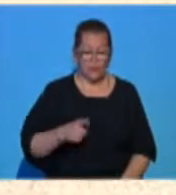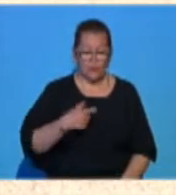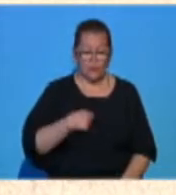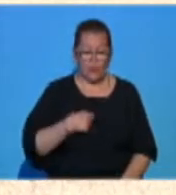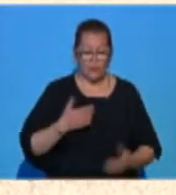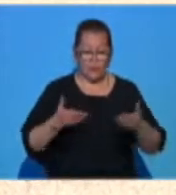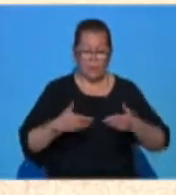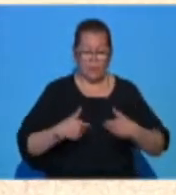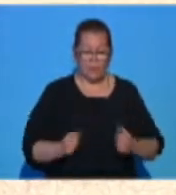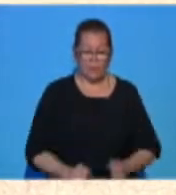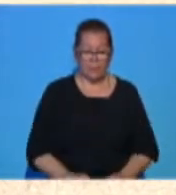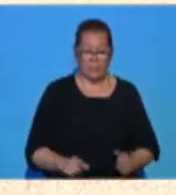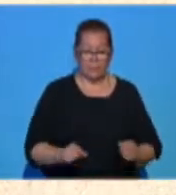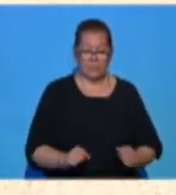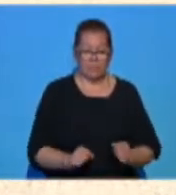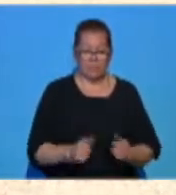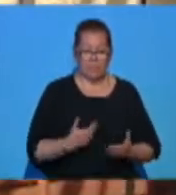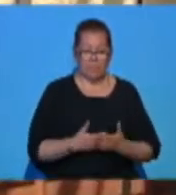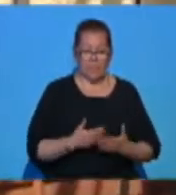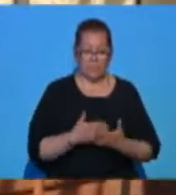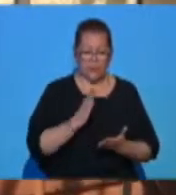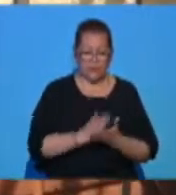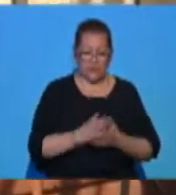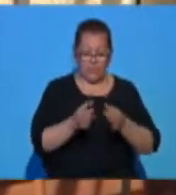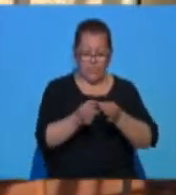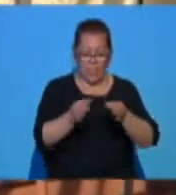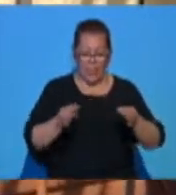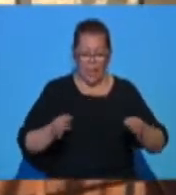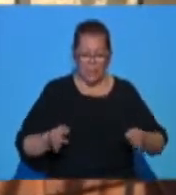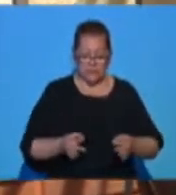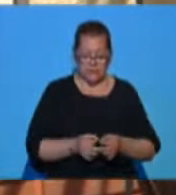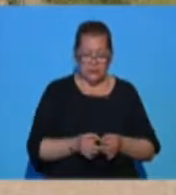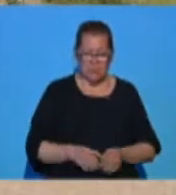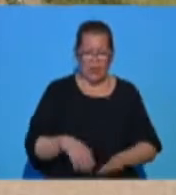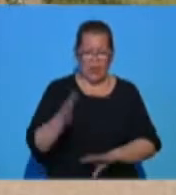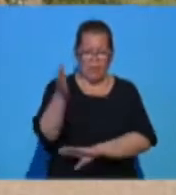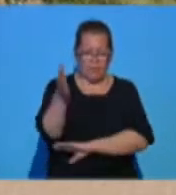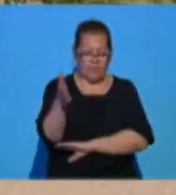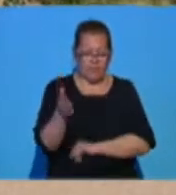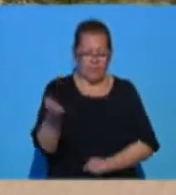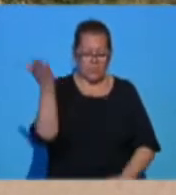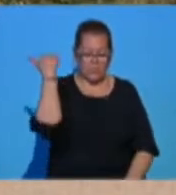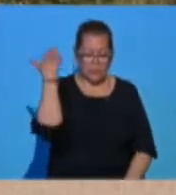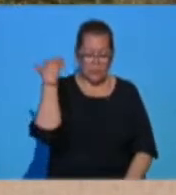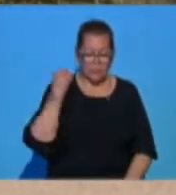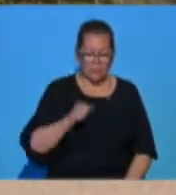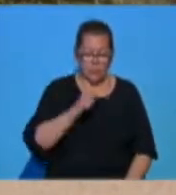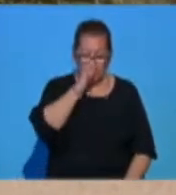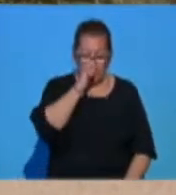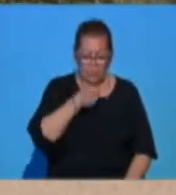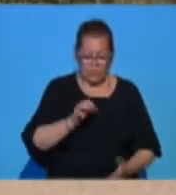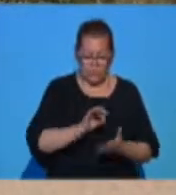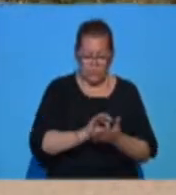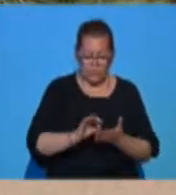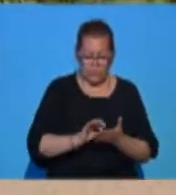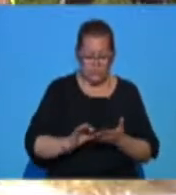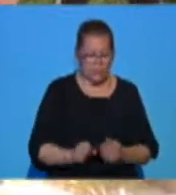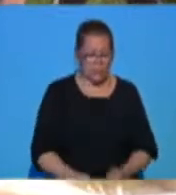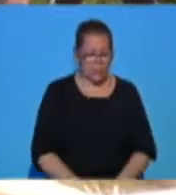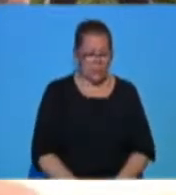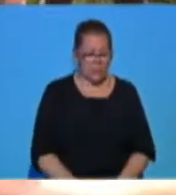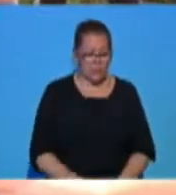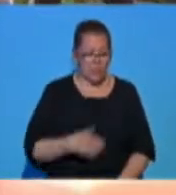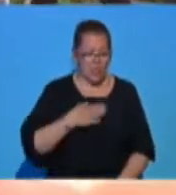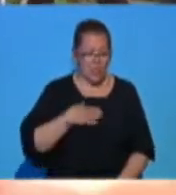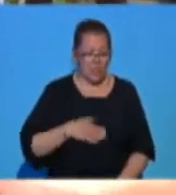poate beneficia de ea din cauza adeverinței pe care angajații societății care a preluat arhiva fostei RAN refuză să o elibereze. Aș vrea